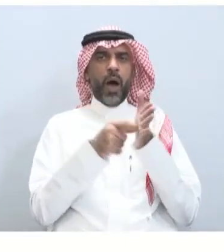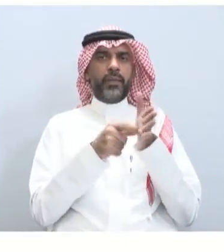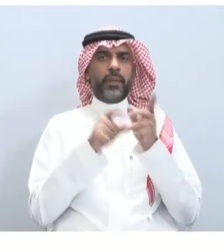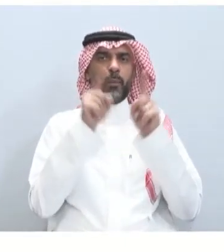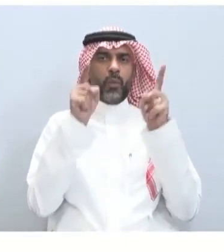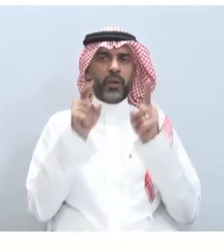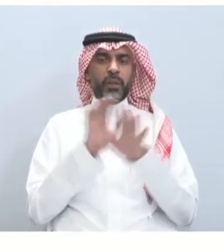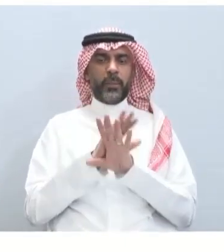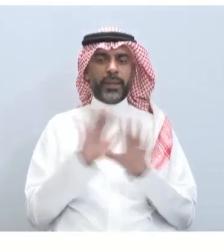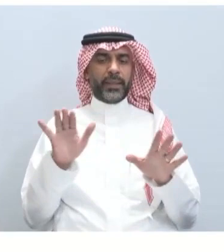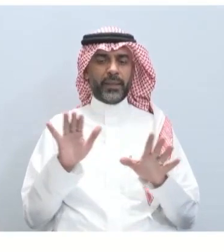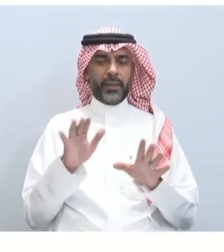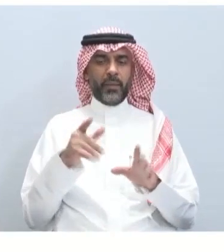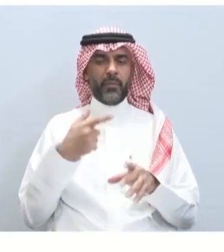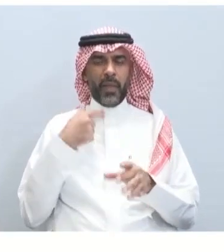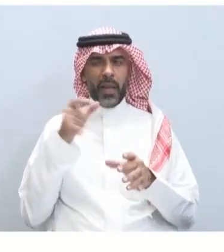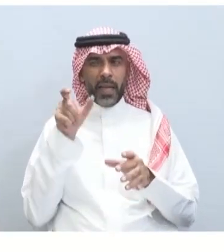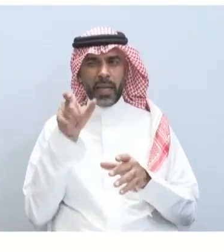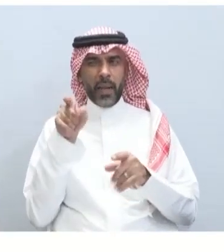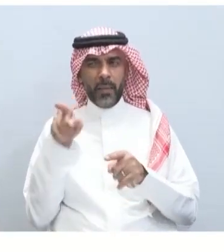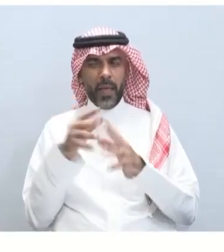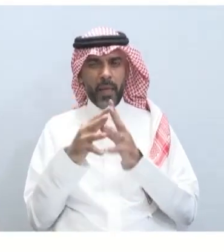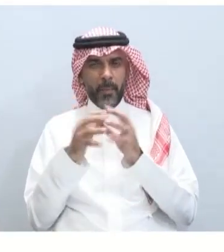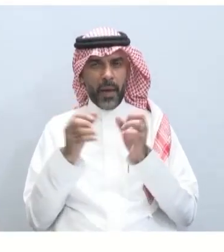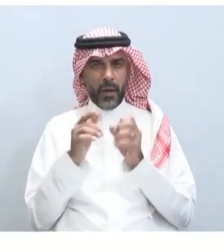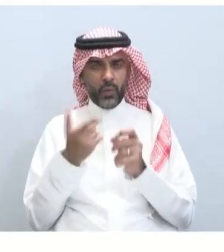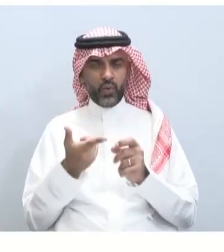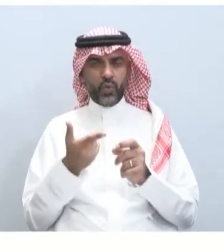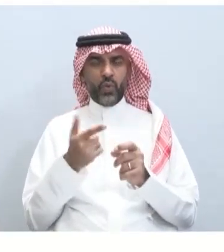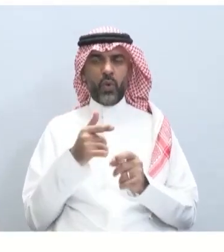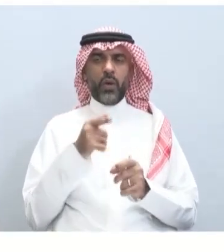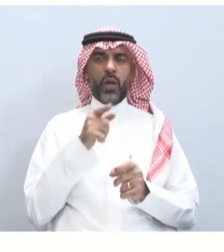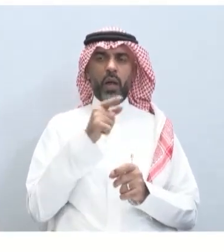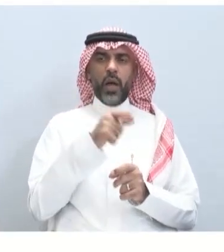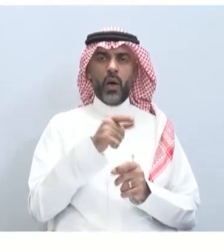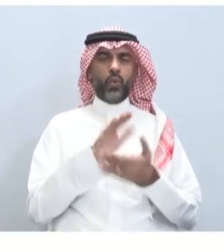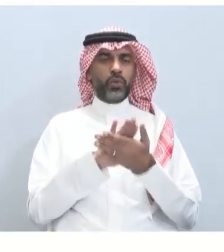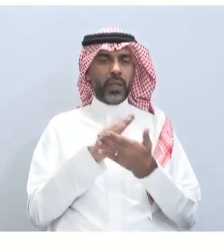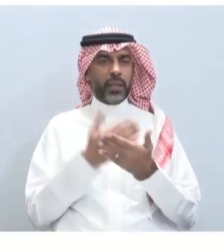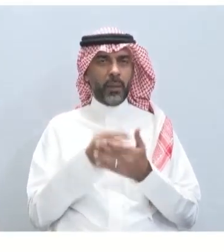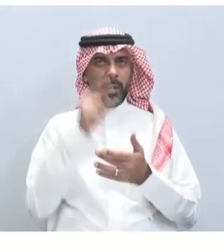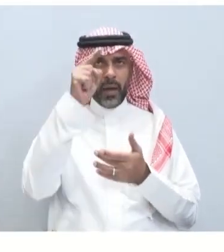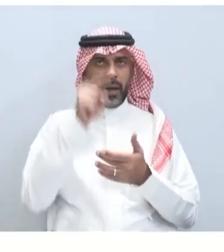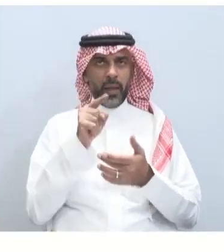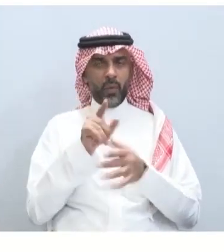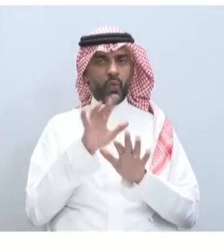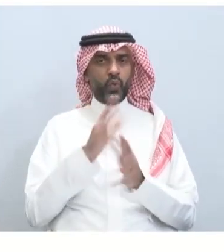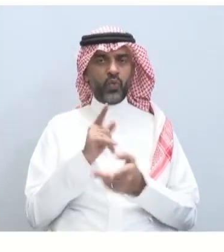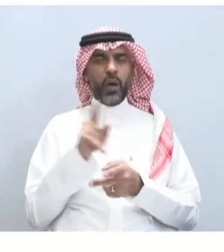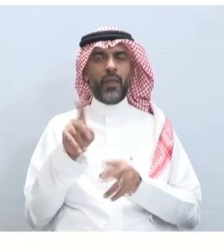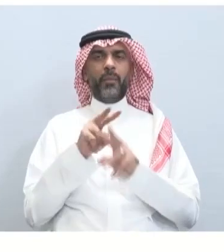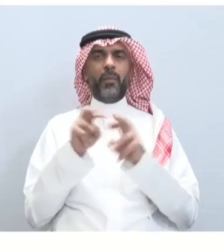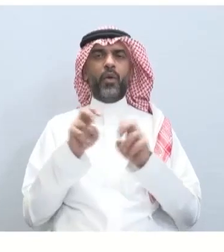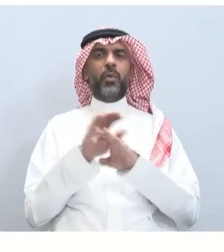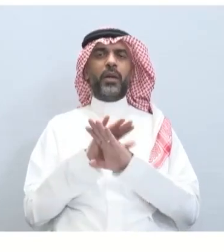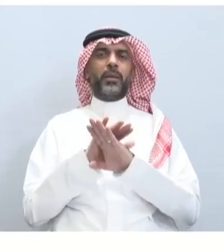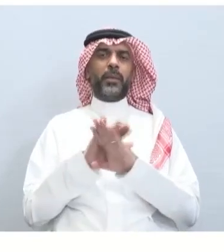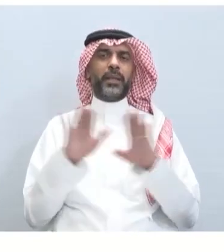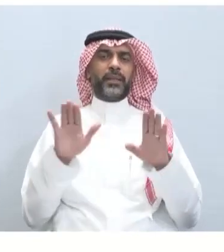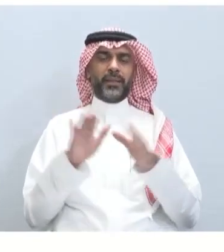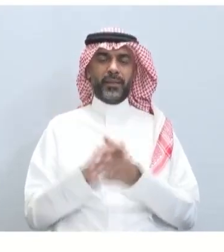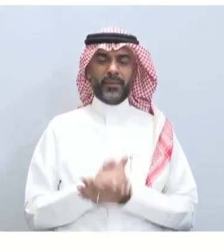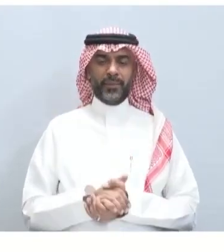مصطلح او معنى كلمه او سيره شخصيه طبعا هنالك عده انواع لها ذكرنا انه من اهم انواعها هي